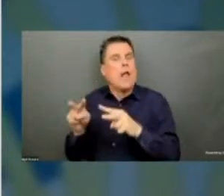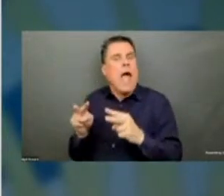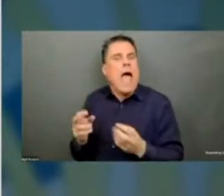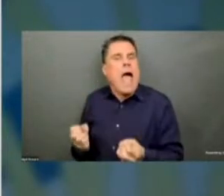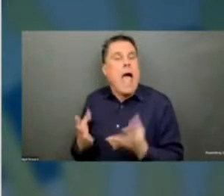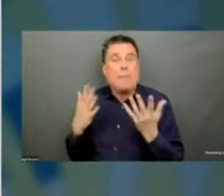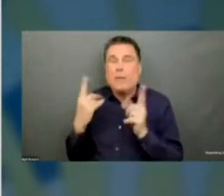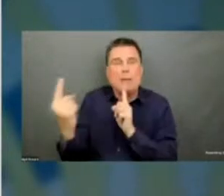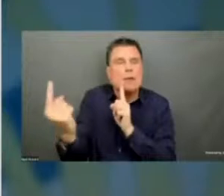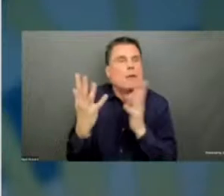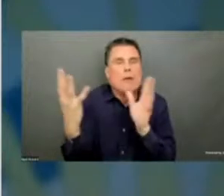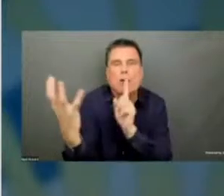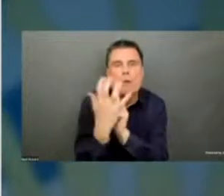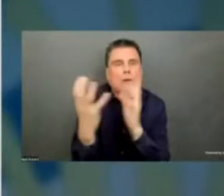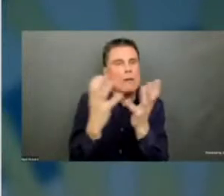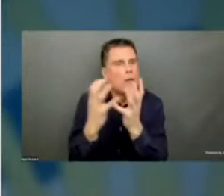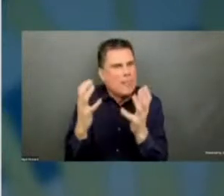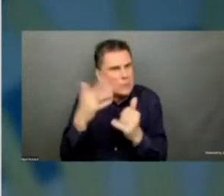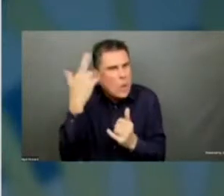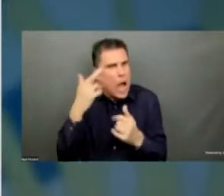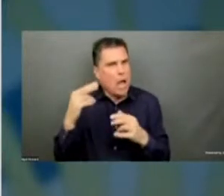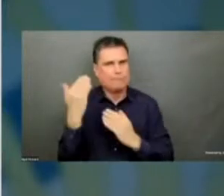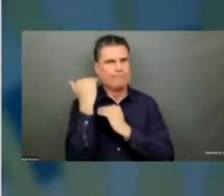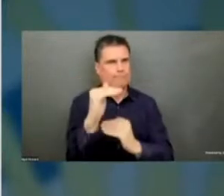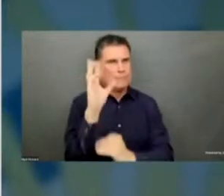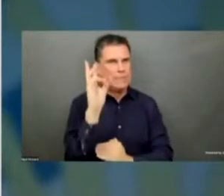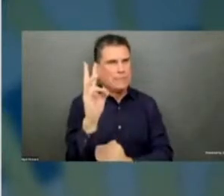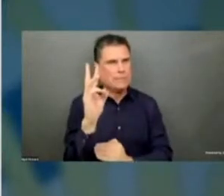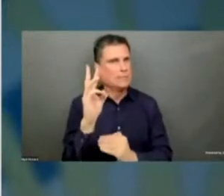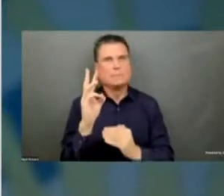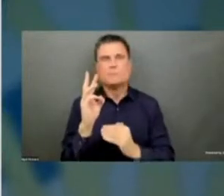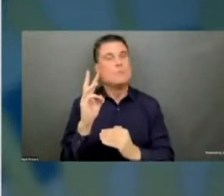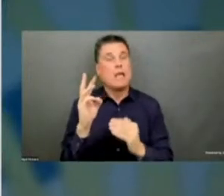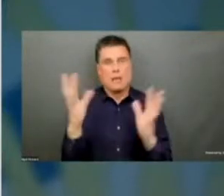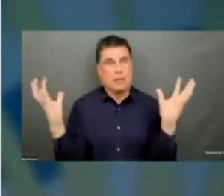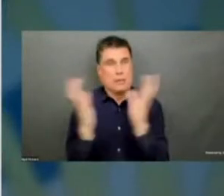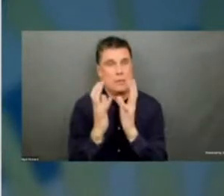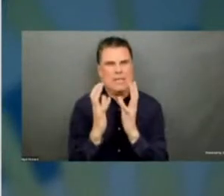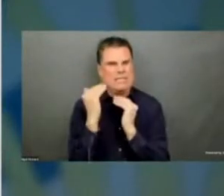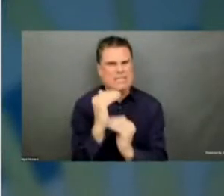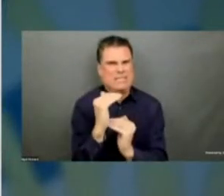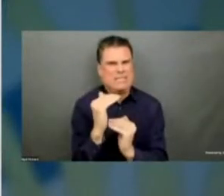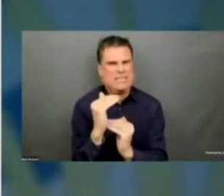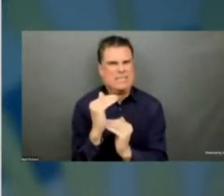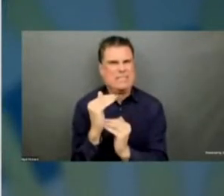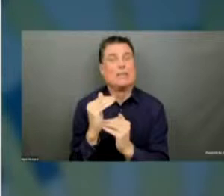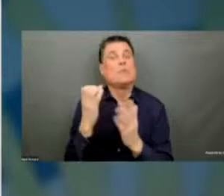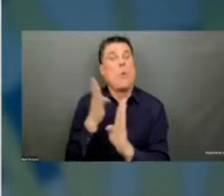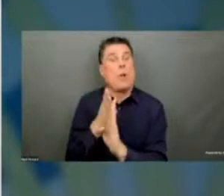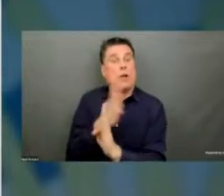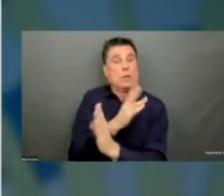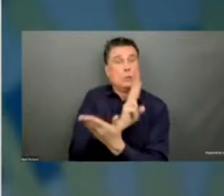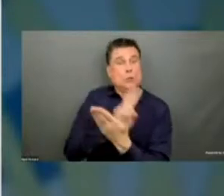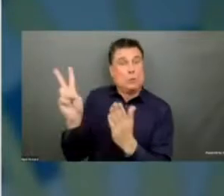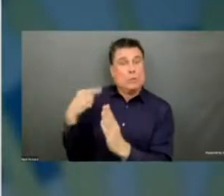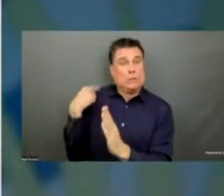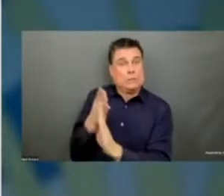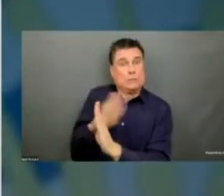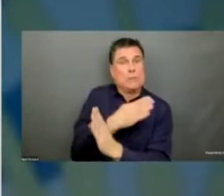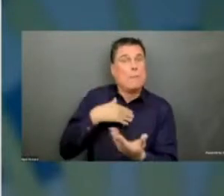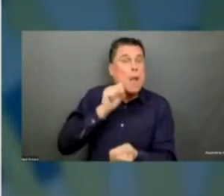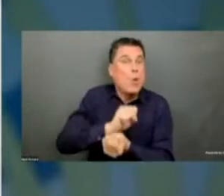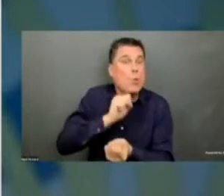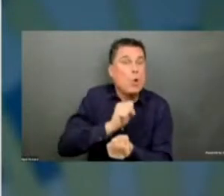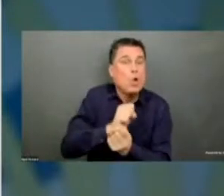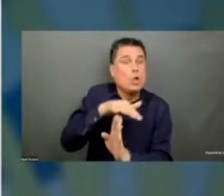of people and in your workplace and you took your masks off, or you had a coffee break together with 所以 others,